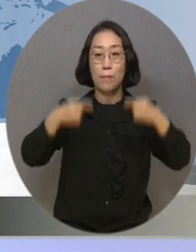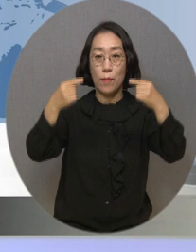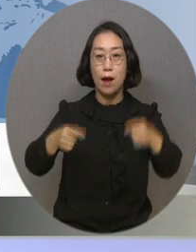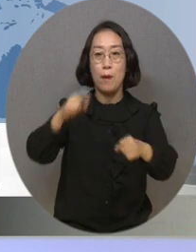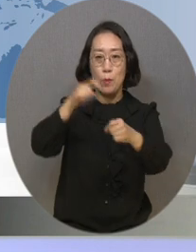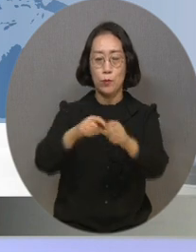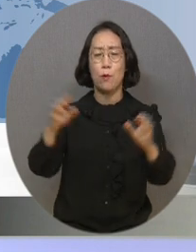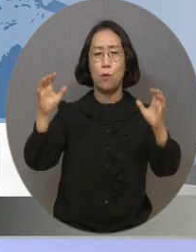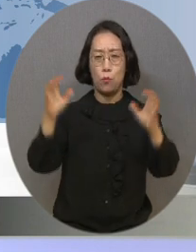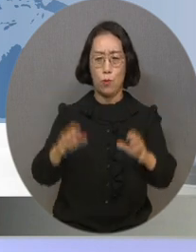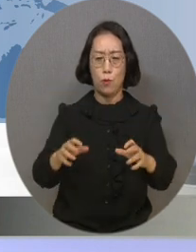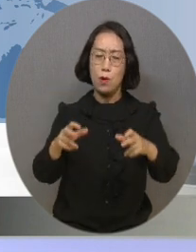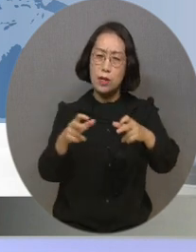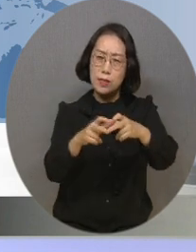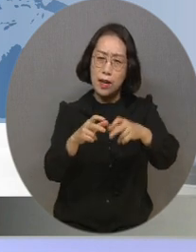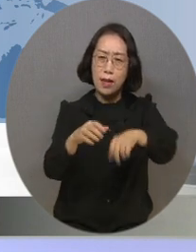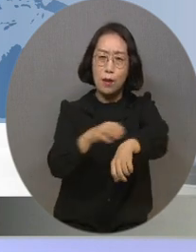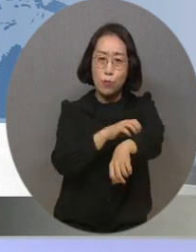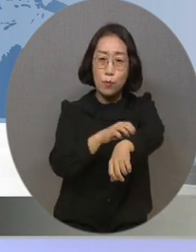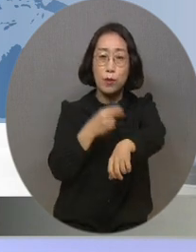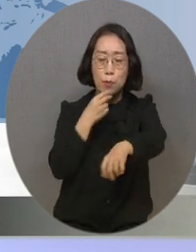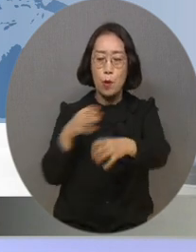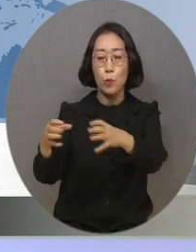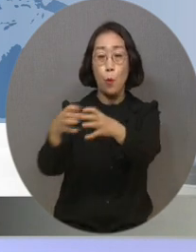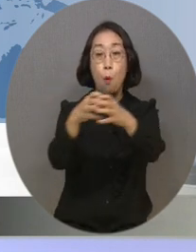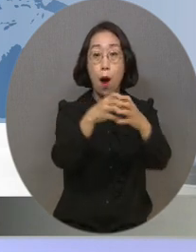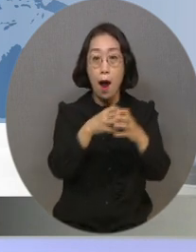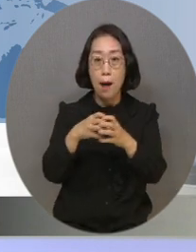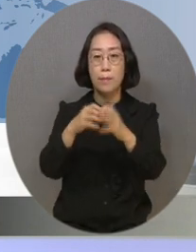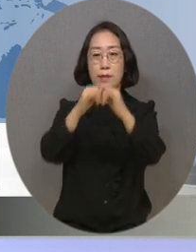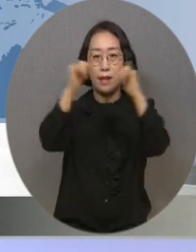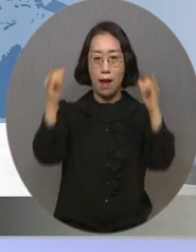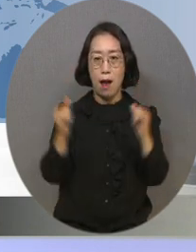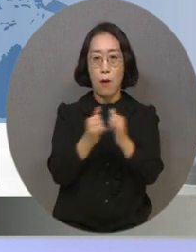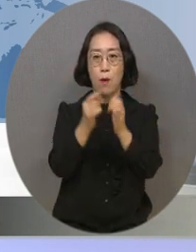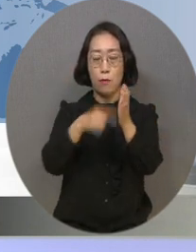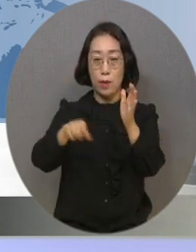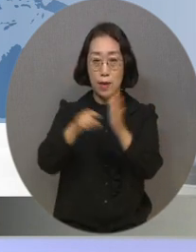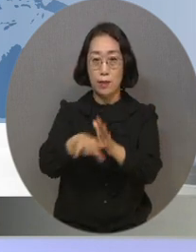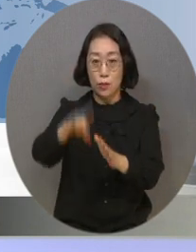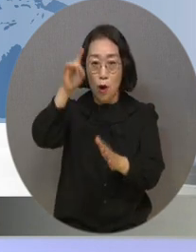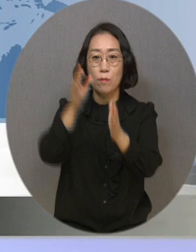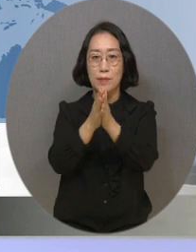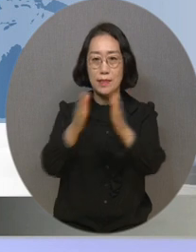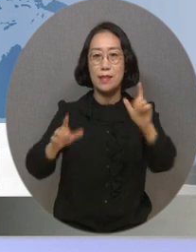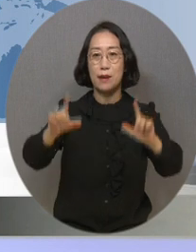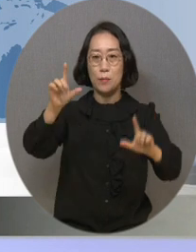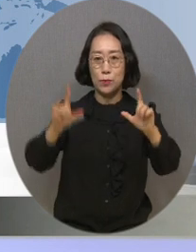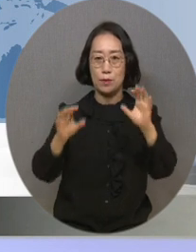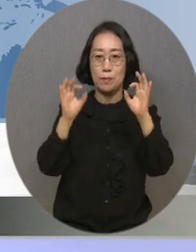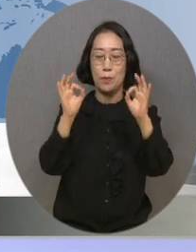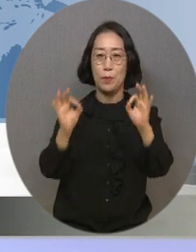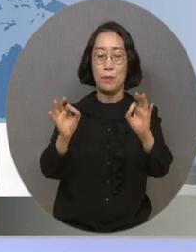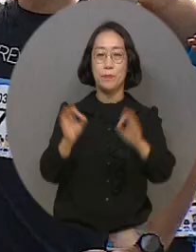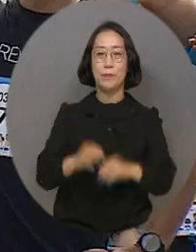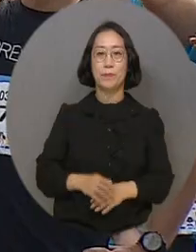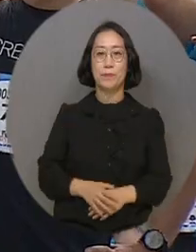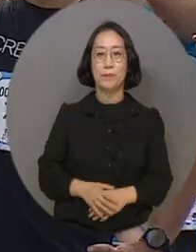장애가 더 이상 장애가 되지 않는 통합사회를 위한 발걸음, 현장에 박성용 기자가 다녀왔습니다.